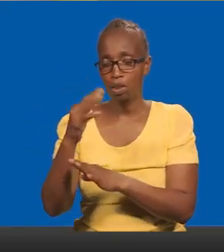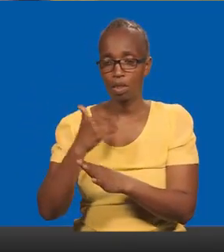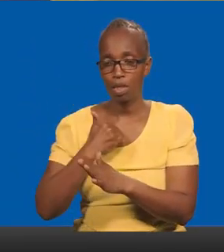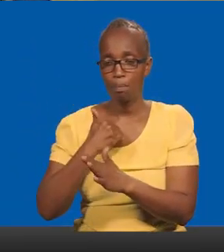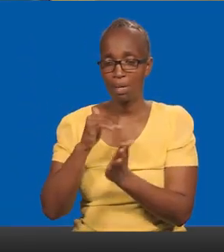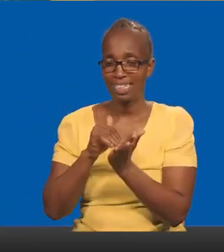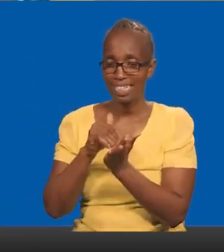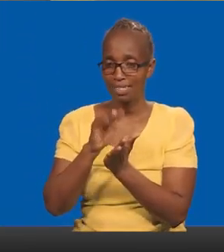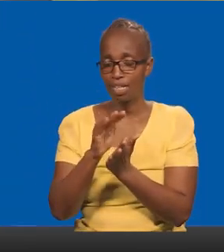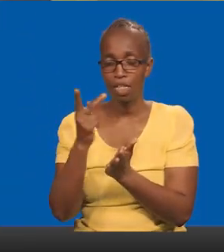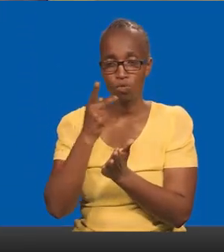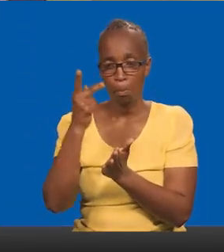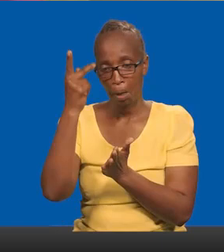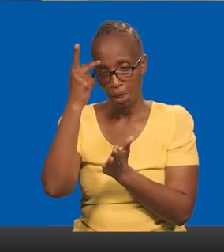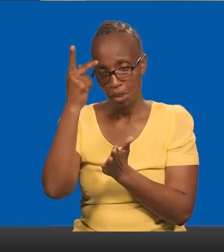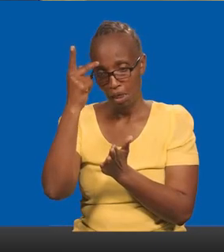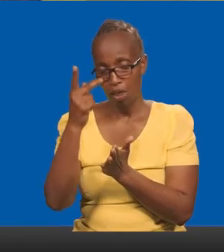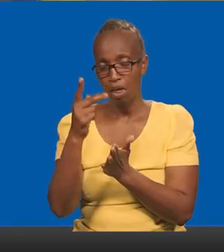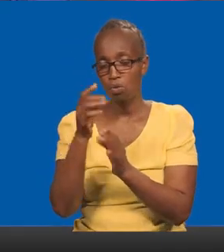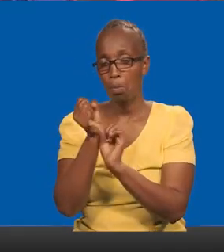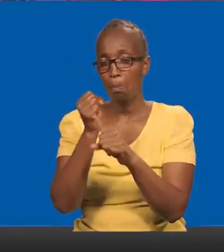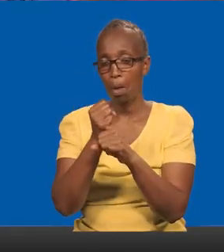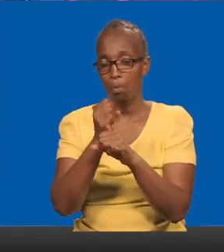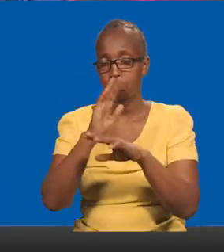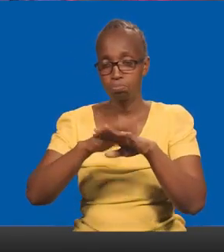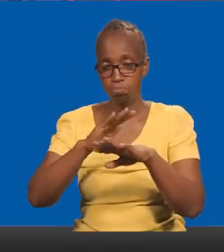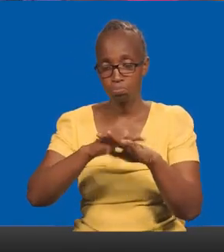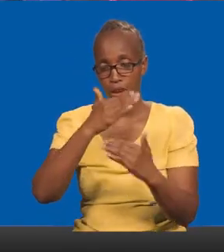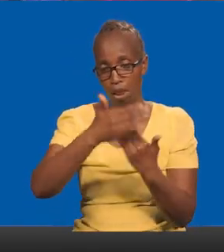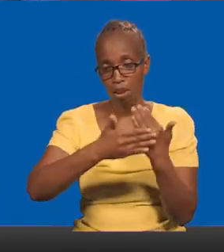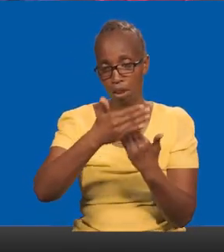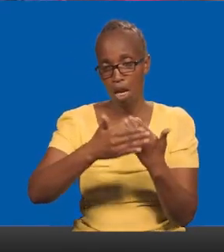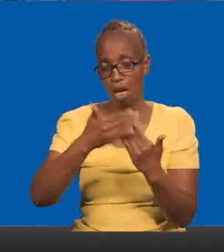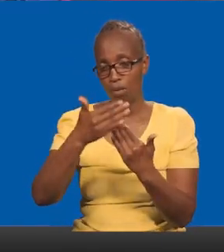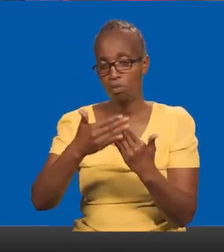kuchunguza mienendo na tabia zao, hasa matumizi ya mitandao.